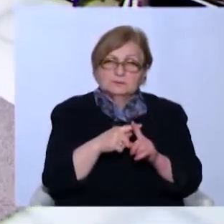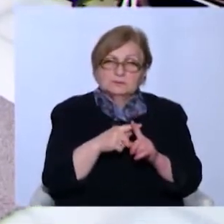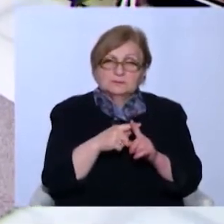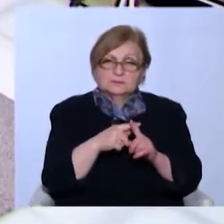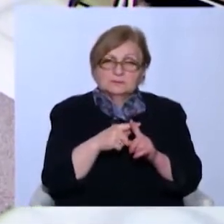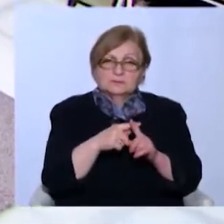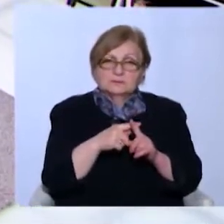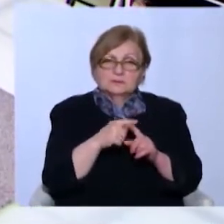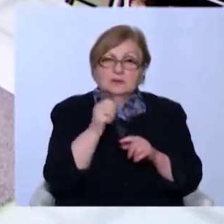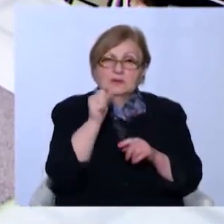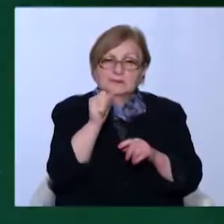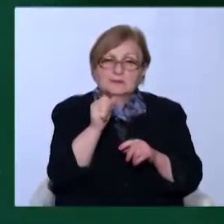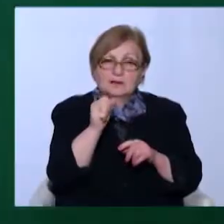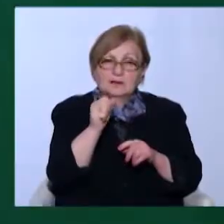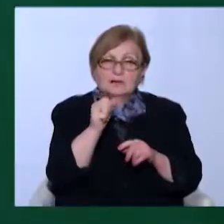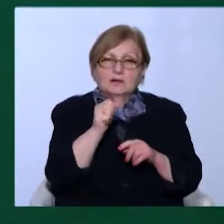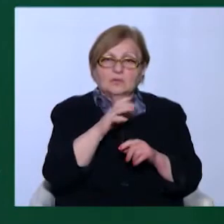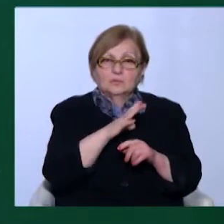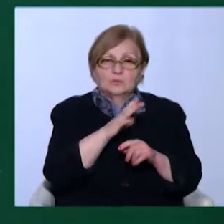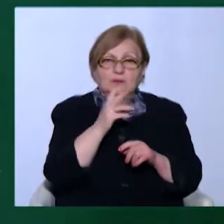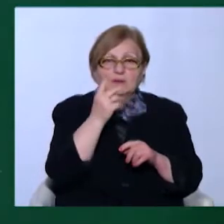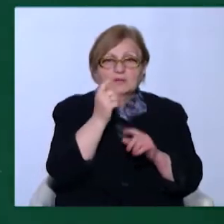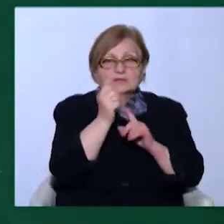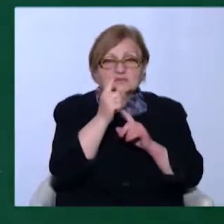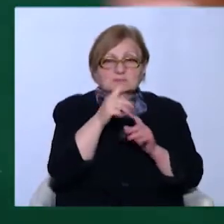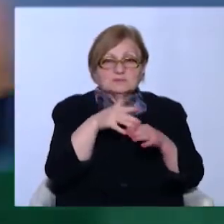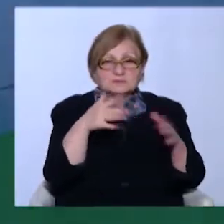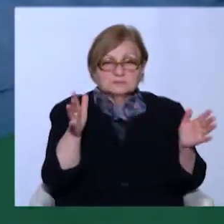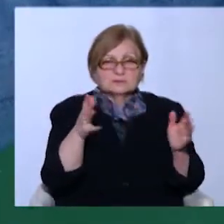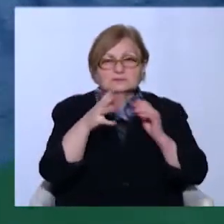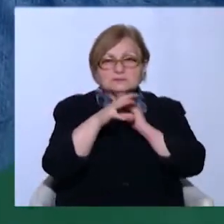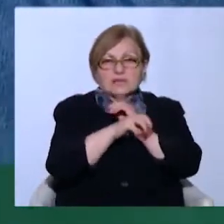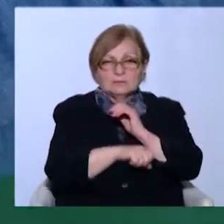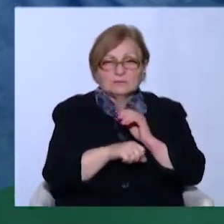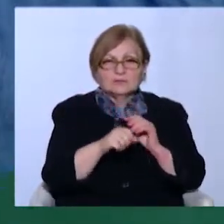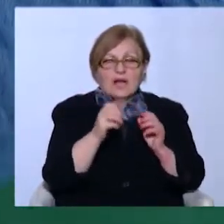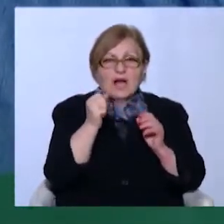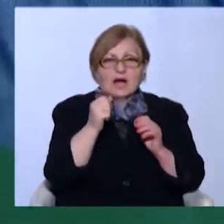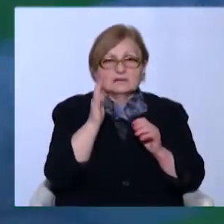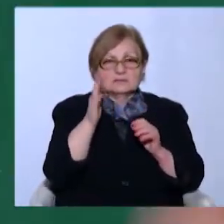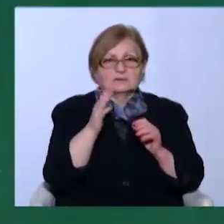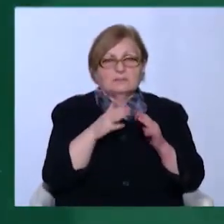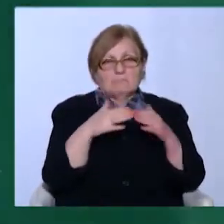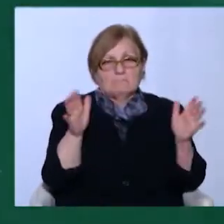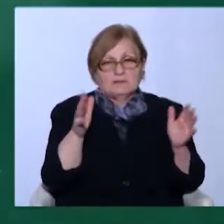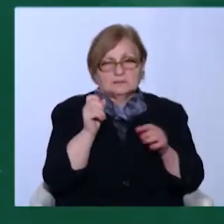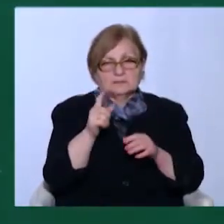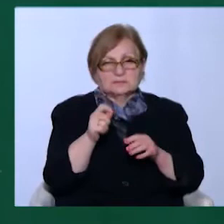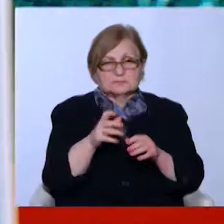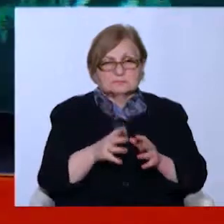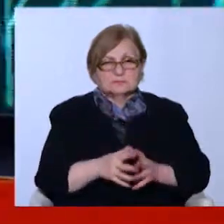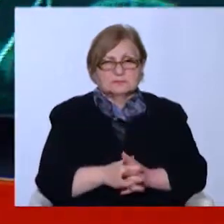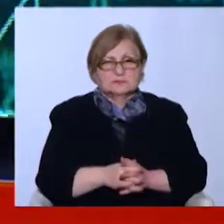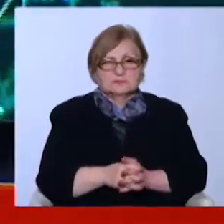A გამოდის უნდა იყოს 11-ზე მეტით და 8-ზეც მეტით, ანუ საბოლოოდ გამოდის 11-ზე მეტით. მოდით